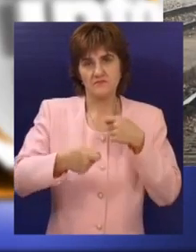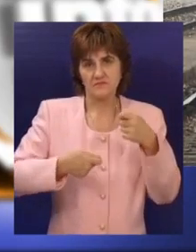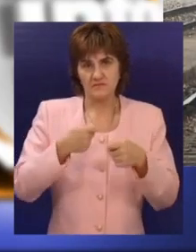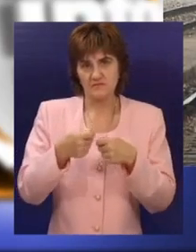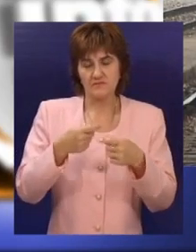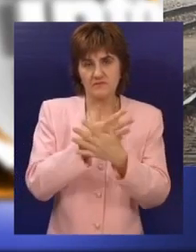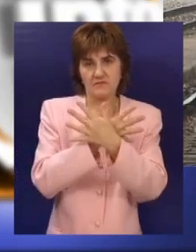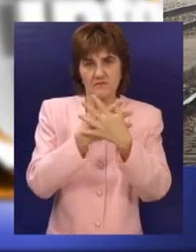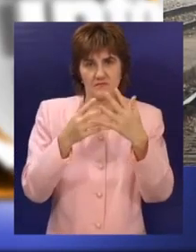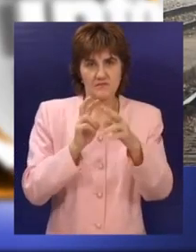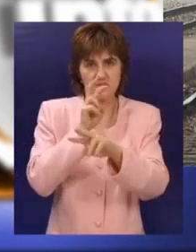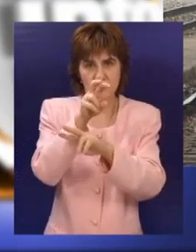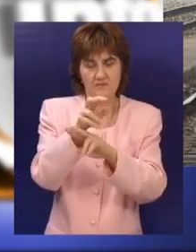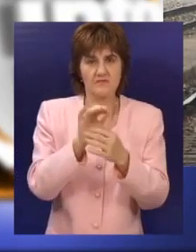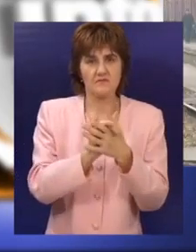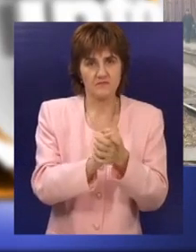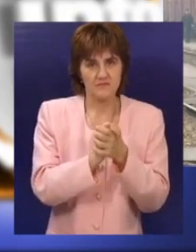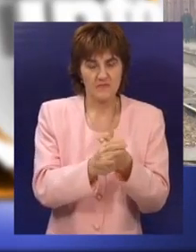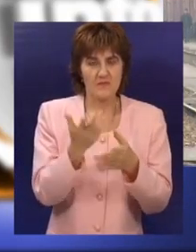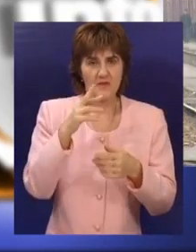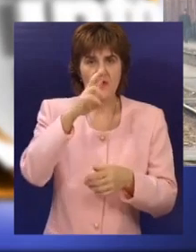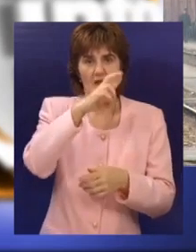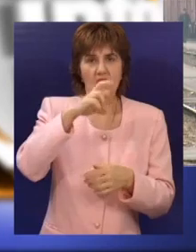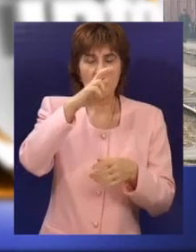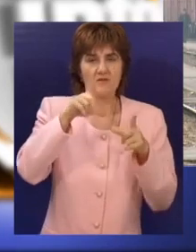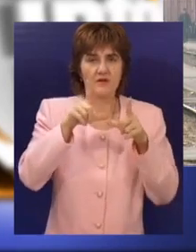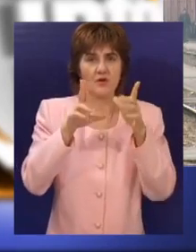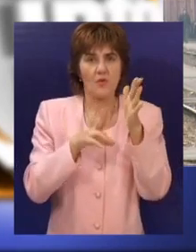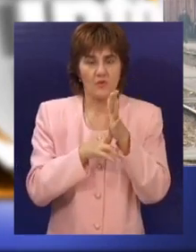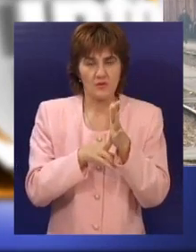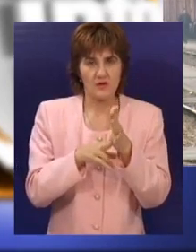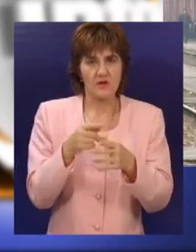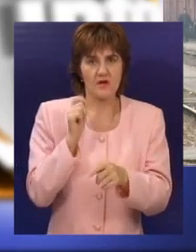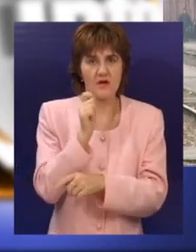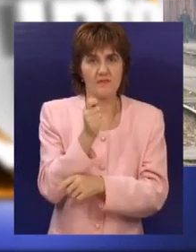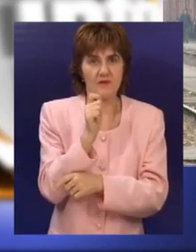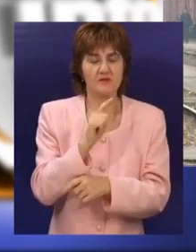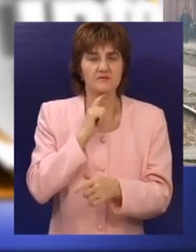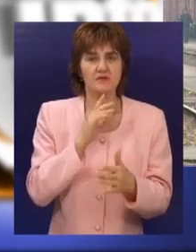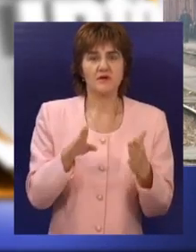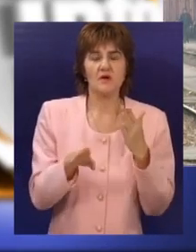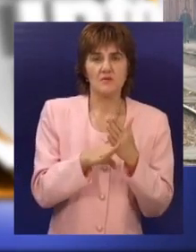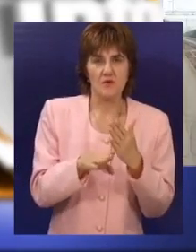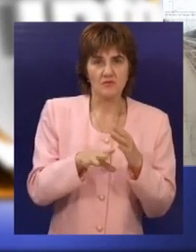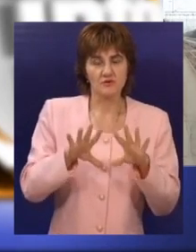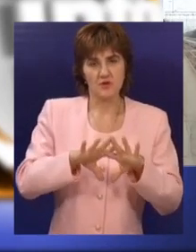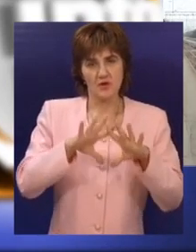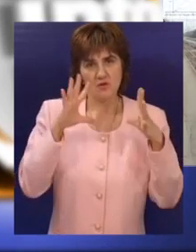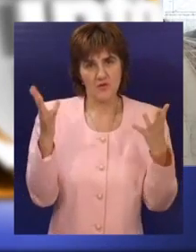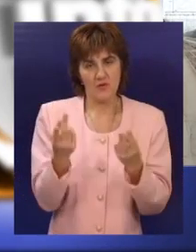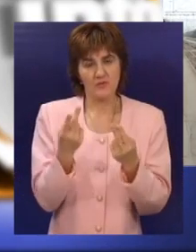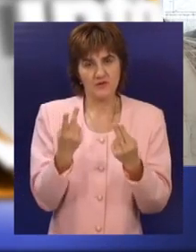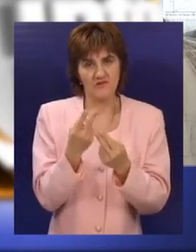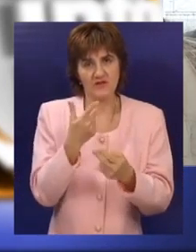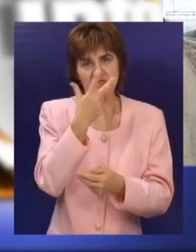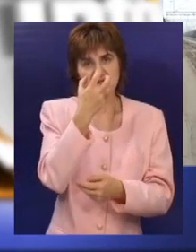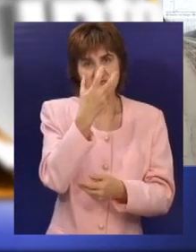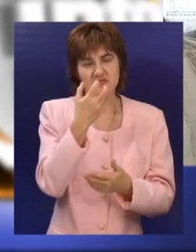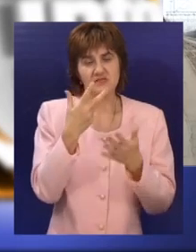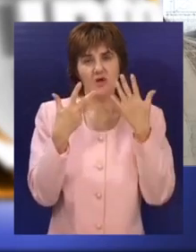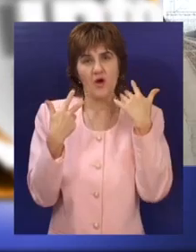saradnje IPA koji se finansira sredstvima iz Evropske unije uz sufinansiranje Pokrajinskog sekretarijata za privredu. Ukupan budžet projekta